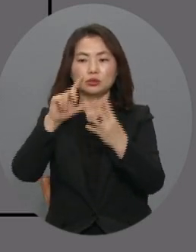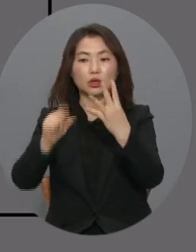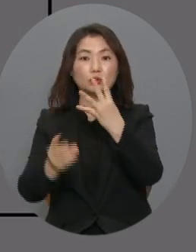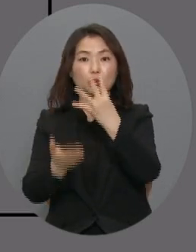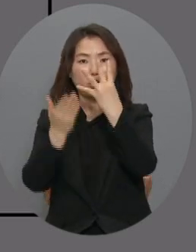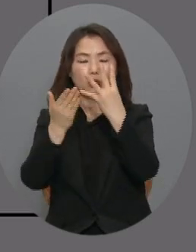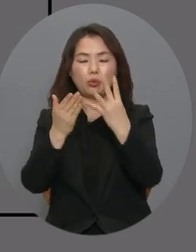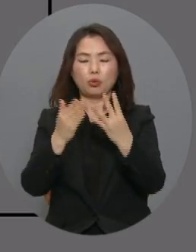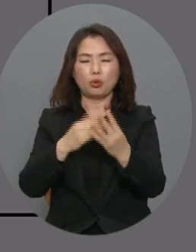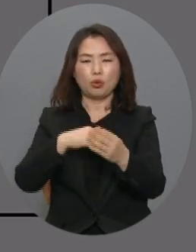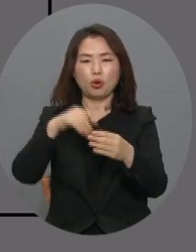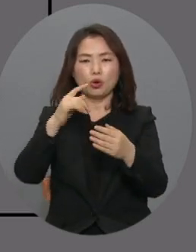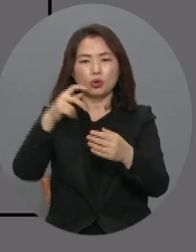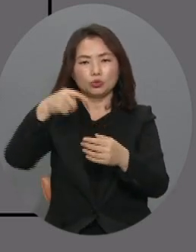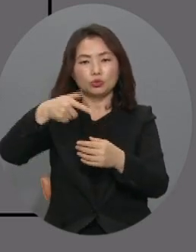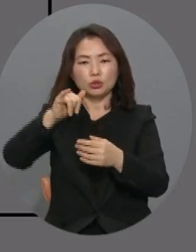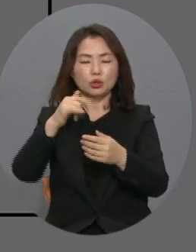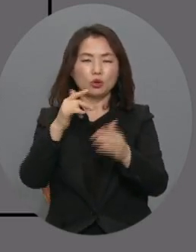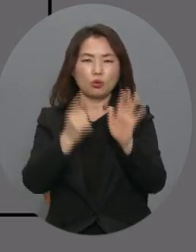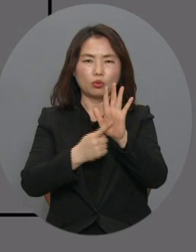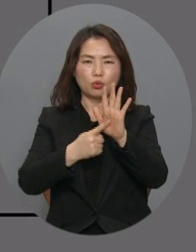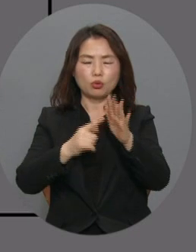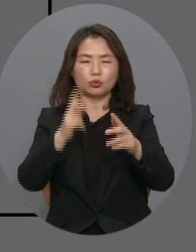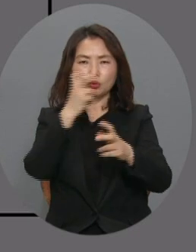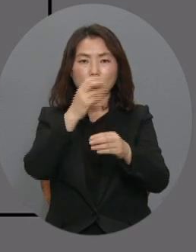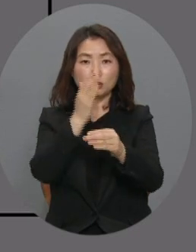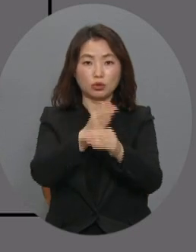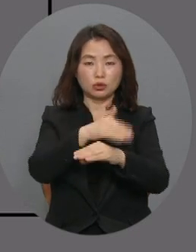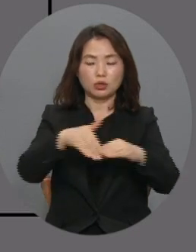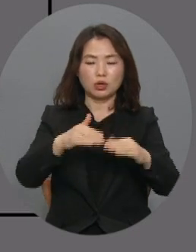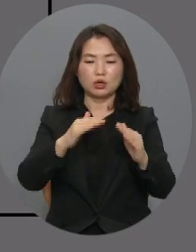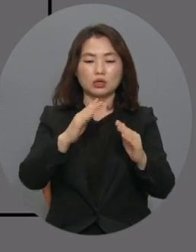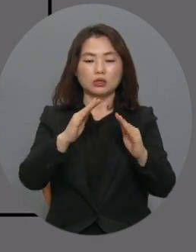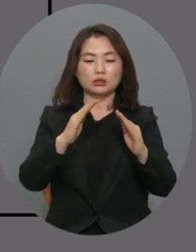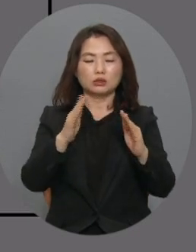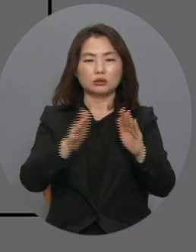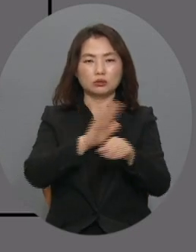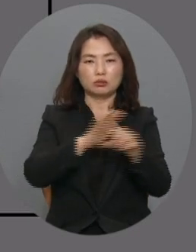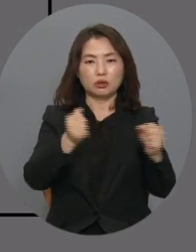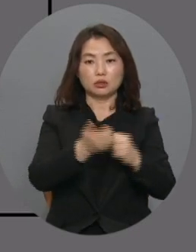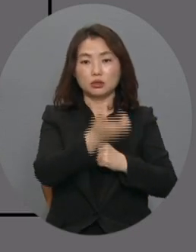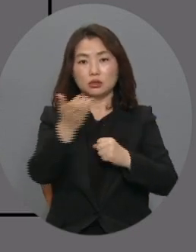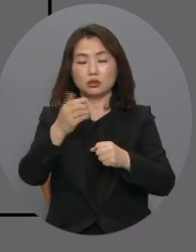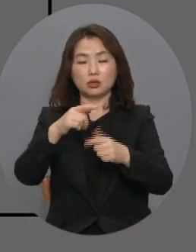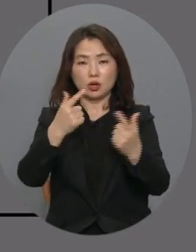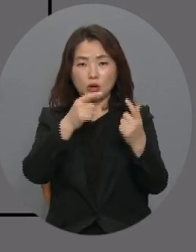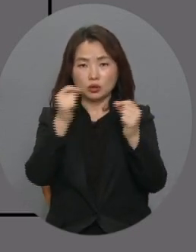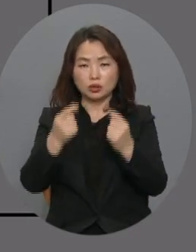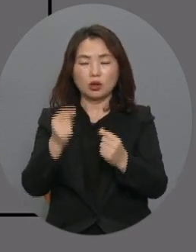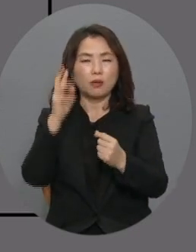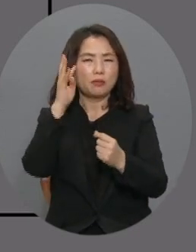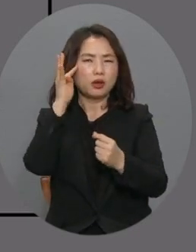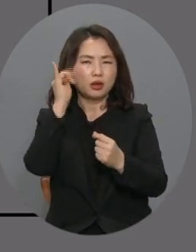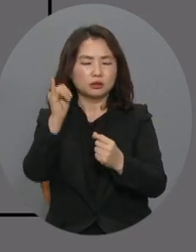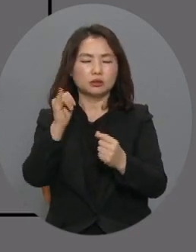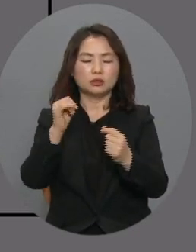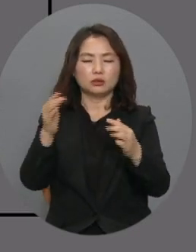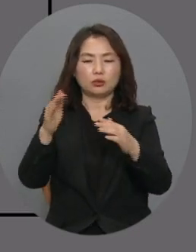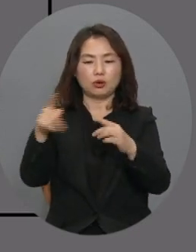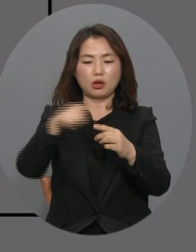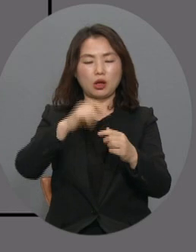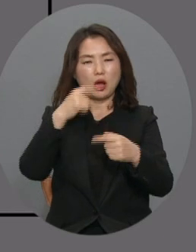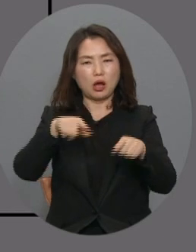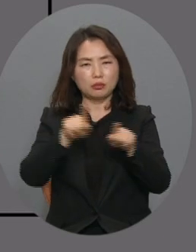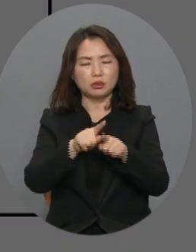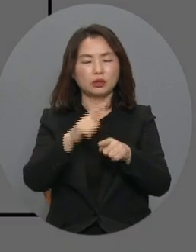초에는 수기 공론조사를 합니다. 대구시청사 이전을 결정할 때처럼 주민 대표를 뽑아 며칠간 합숙하며 최종